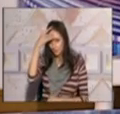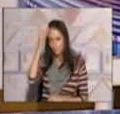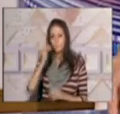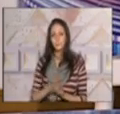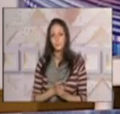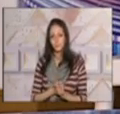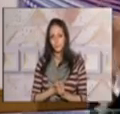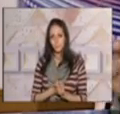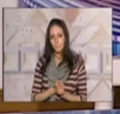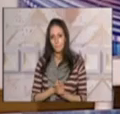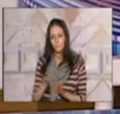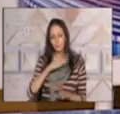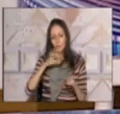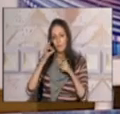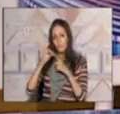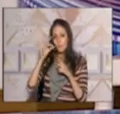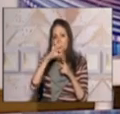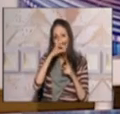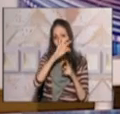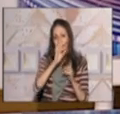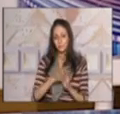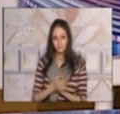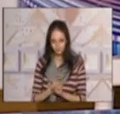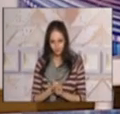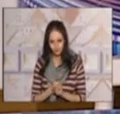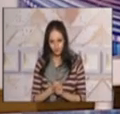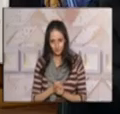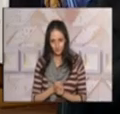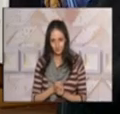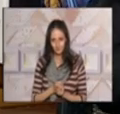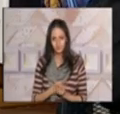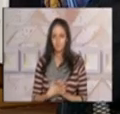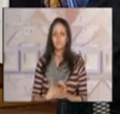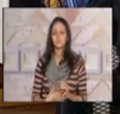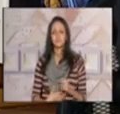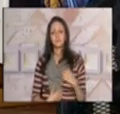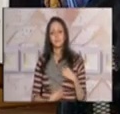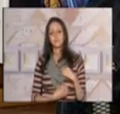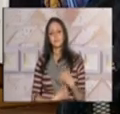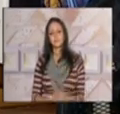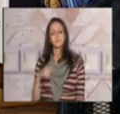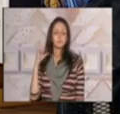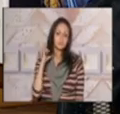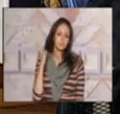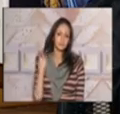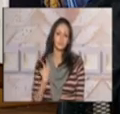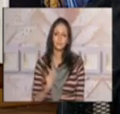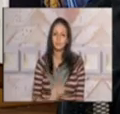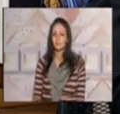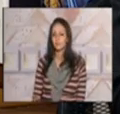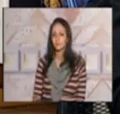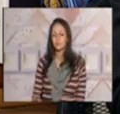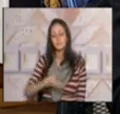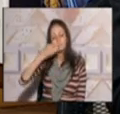فروع كمان ويبقى مستغل على نطاق واسع. هو ده. قبل ما ادي امثله لبعض الجوائز كده حاجة، اكيد في معايير او